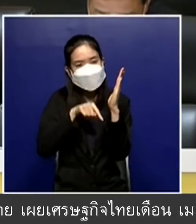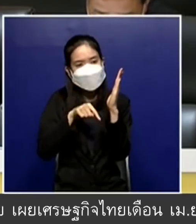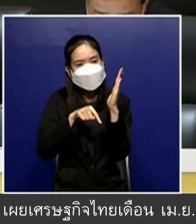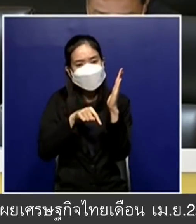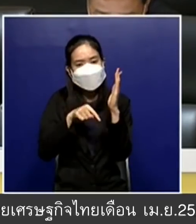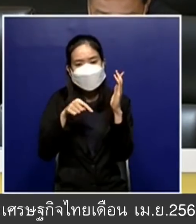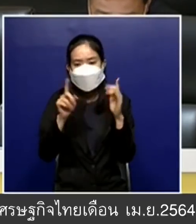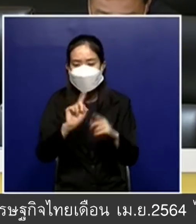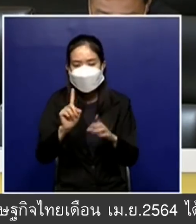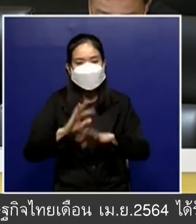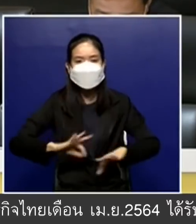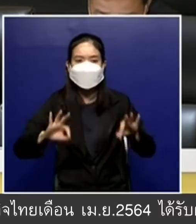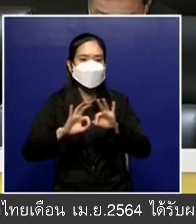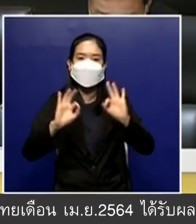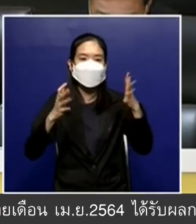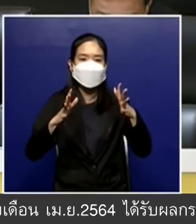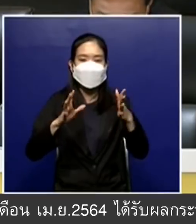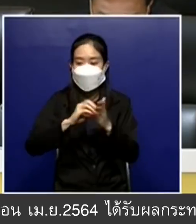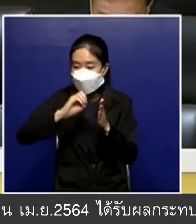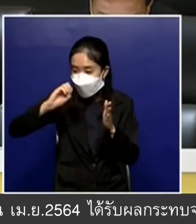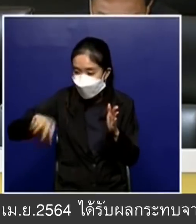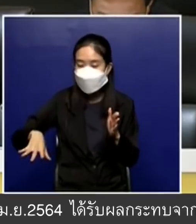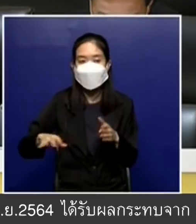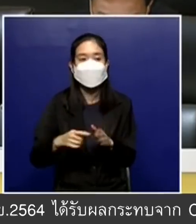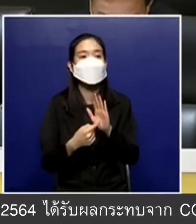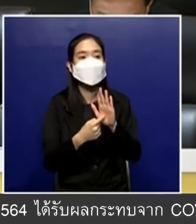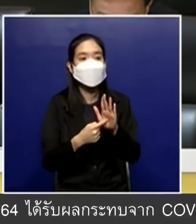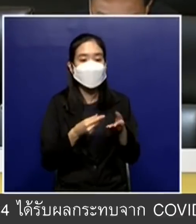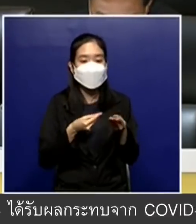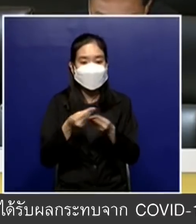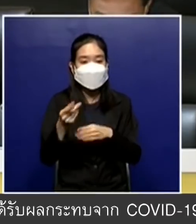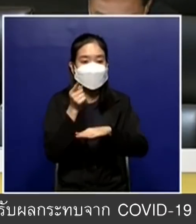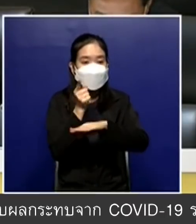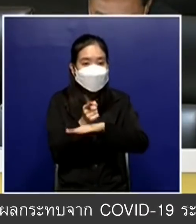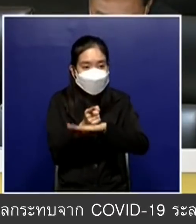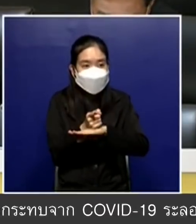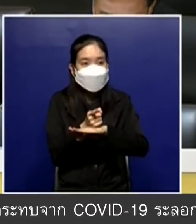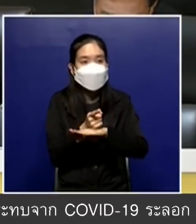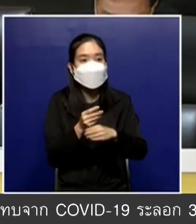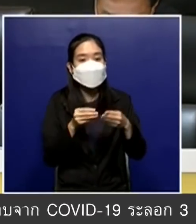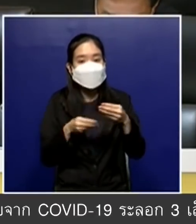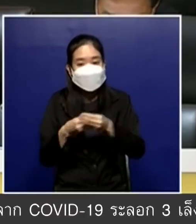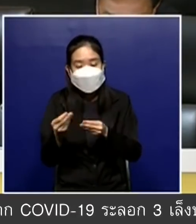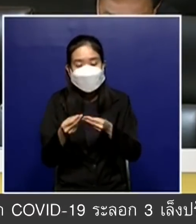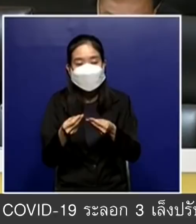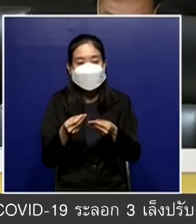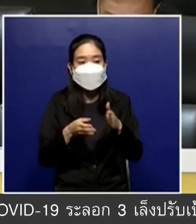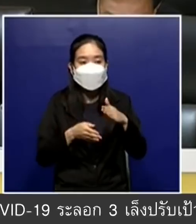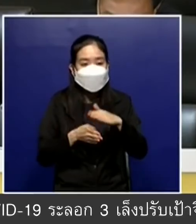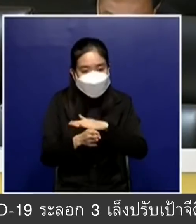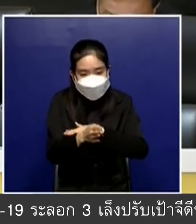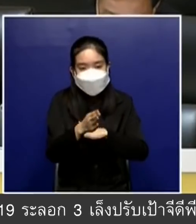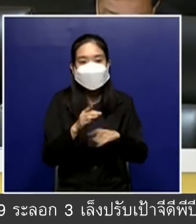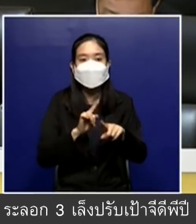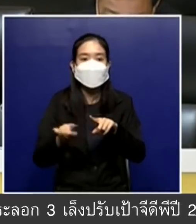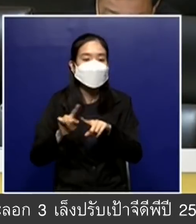าซื้อรถถังซื้อเรือดำน้ำเนี่ยเจรจากับประเทศคู่ค้าได้ไหมครับว่าขอเลื่อนการส่งมอบก่อนจ่ายเงิน